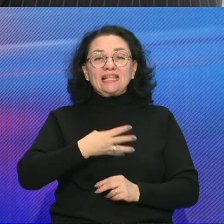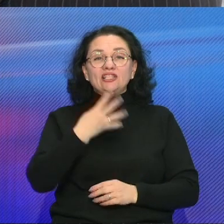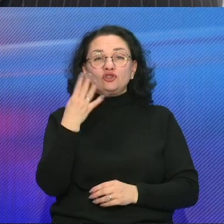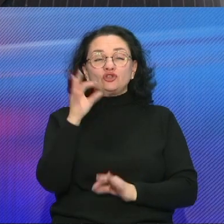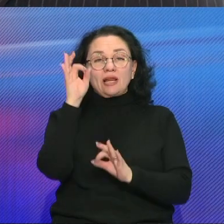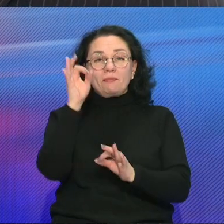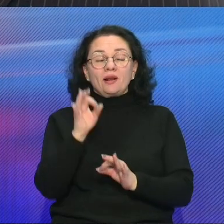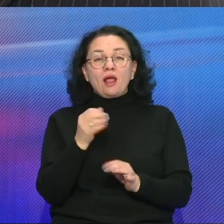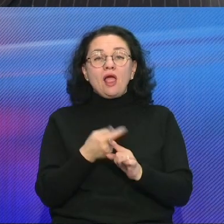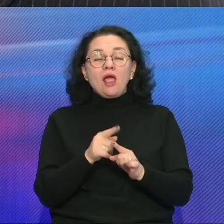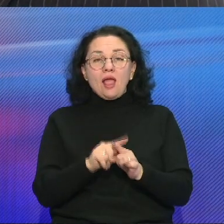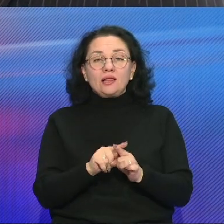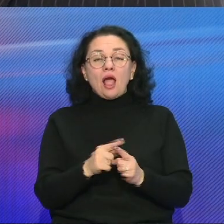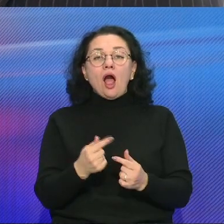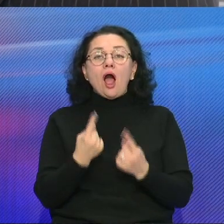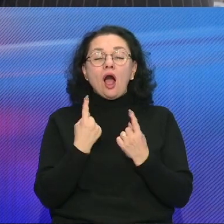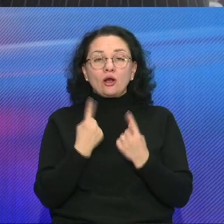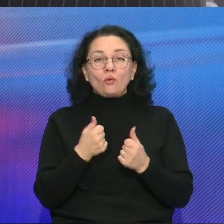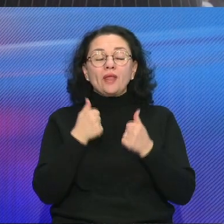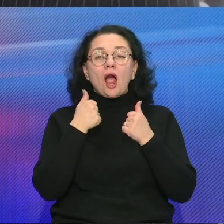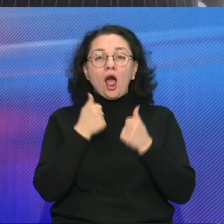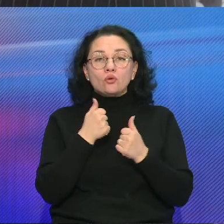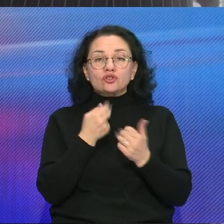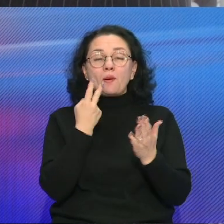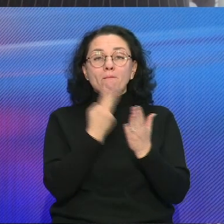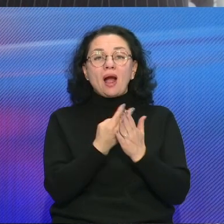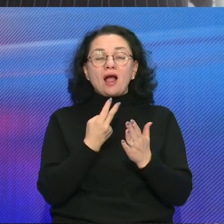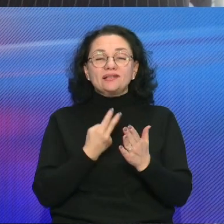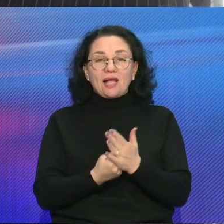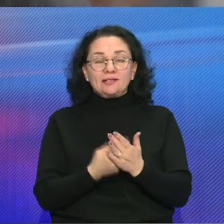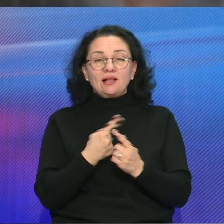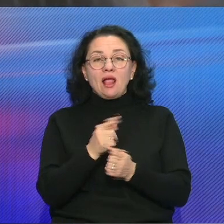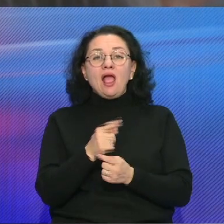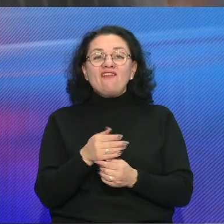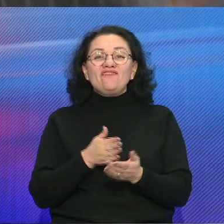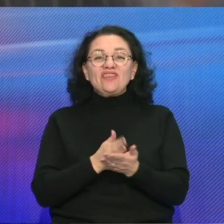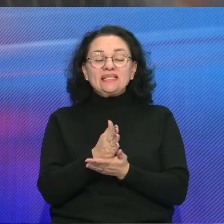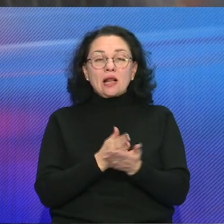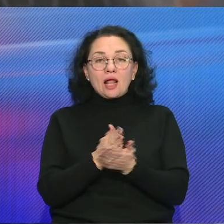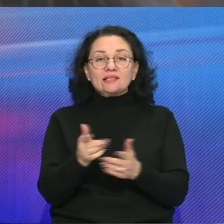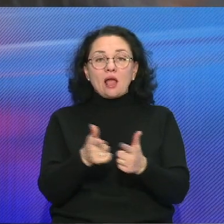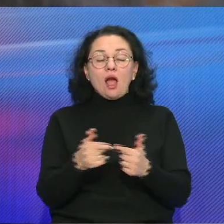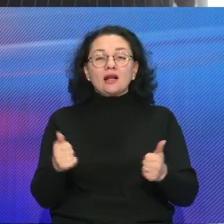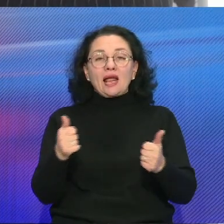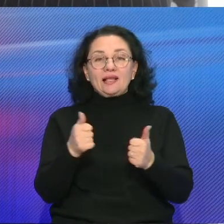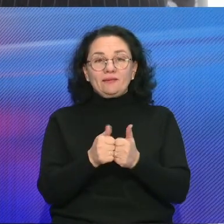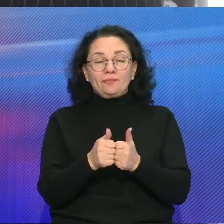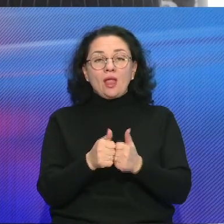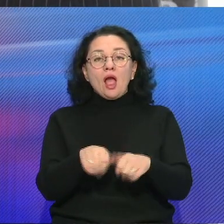видите, это наш большой удельный вес нашей ветеранской организации. Поставлены задачи,